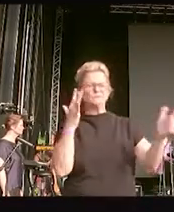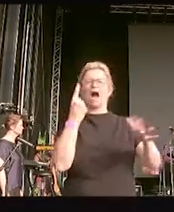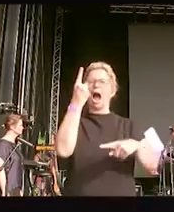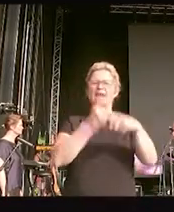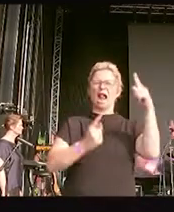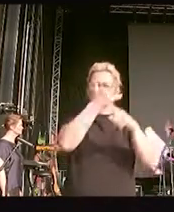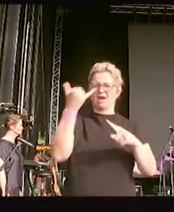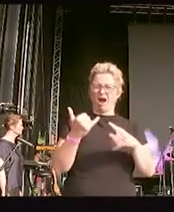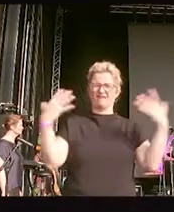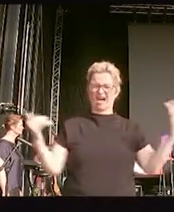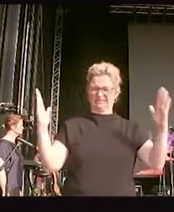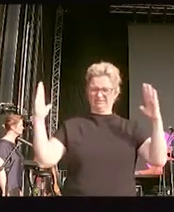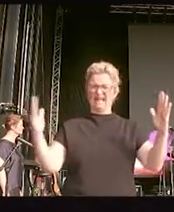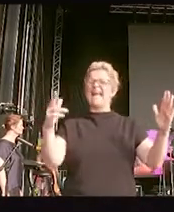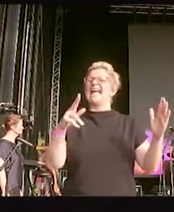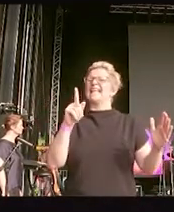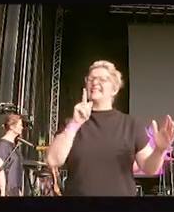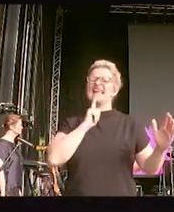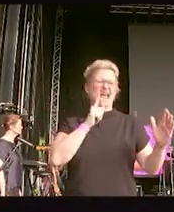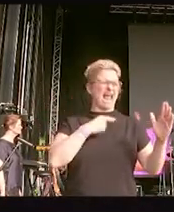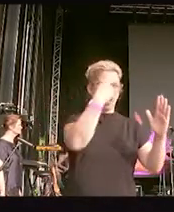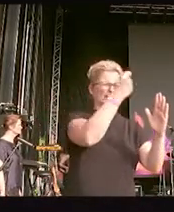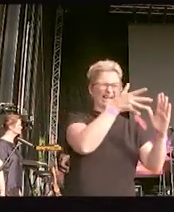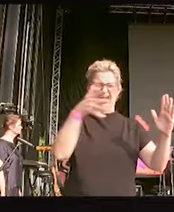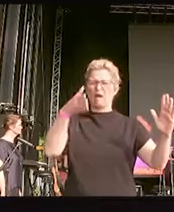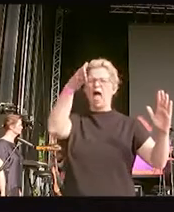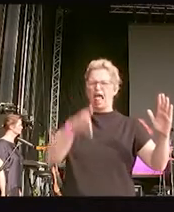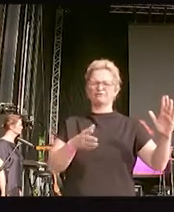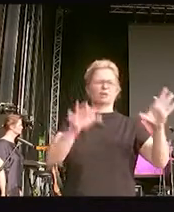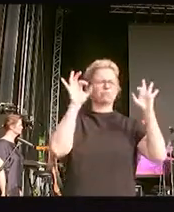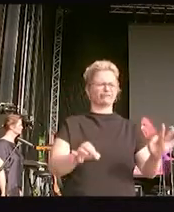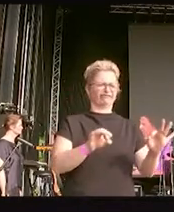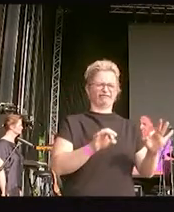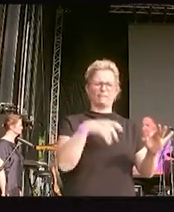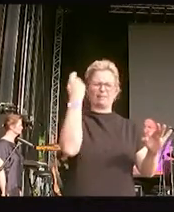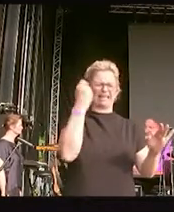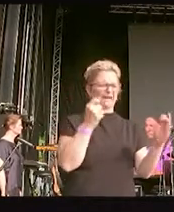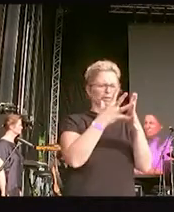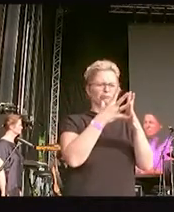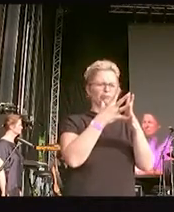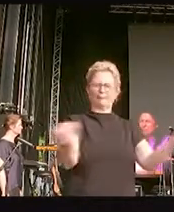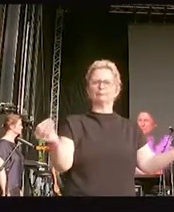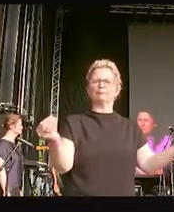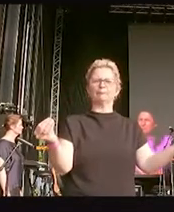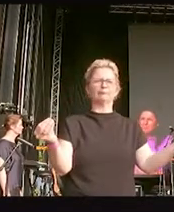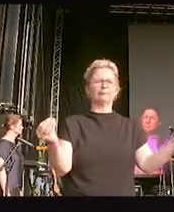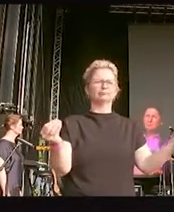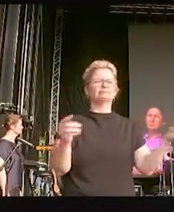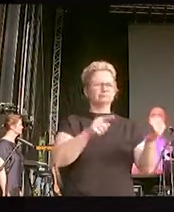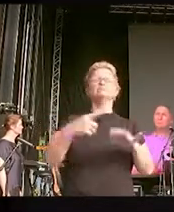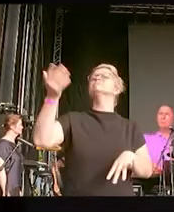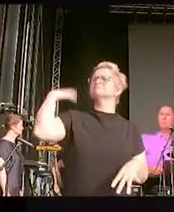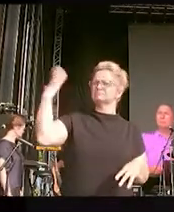1,5 Jahren die Hälfte der DDR-Betriebe von der Landkarte verschwunden war. In dieser